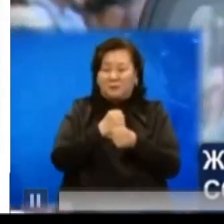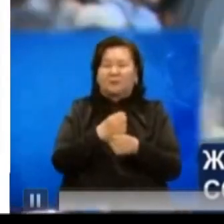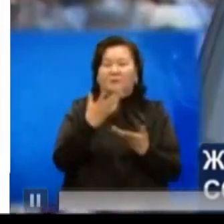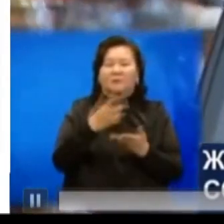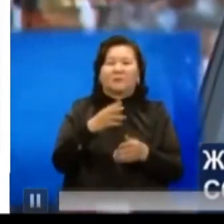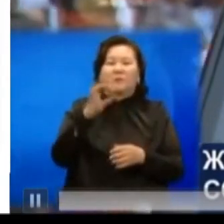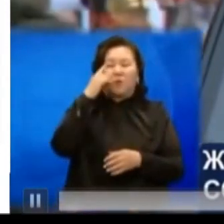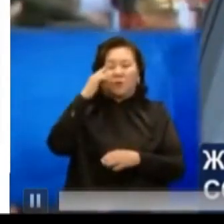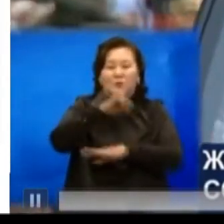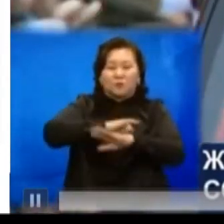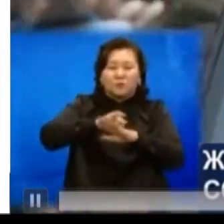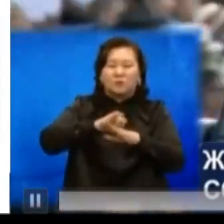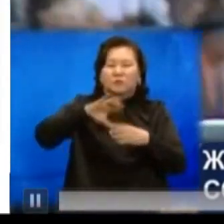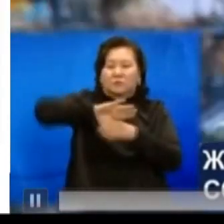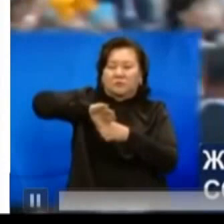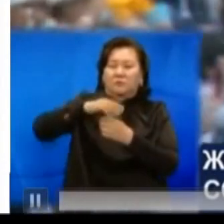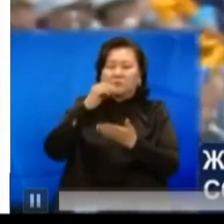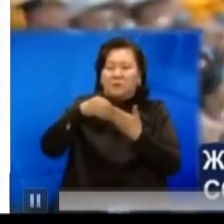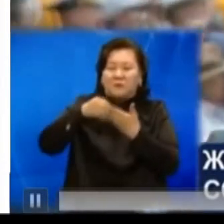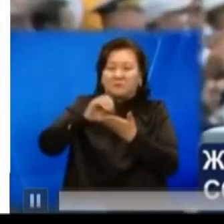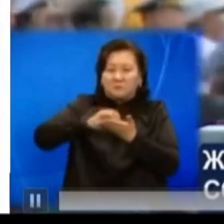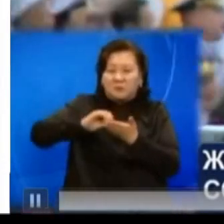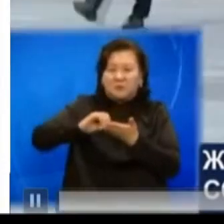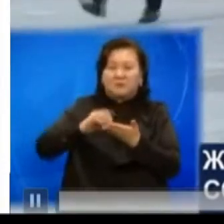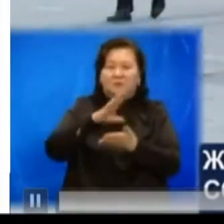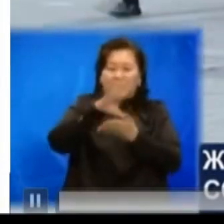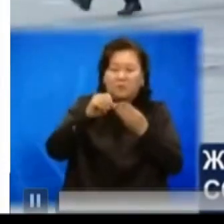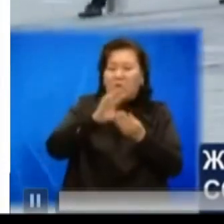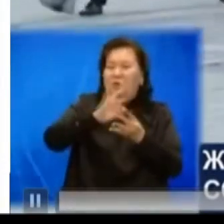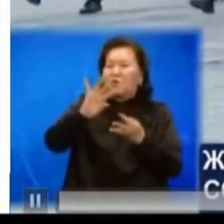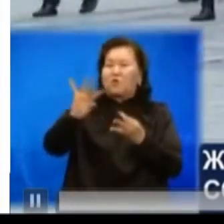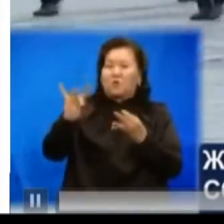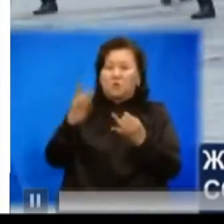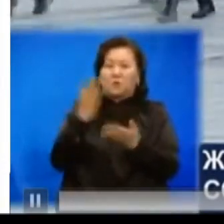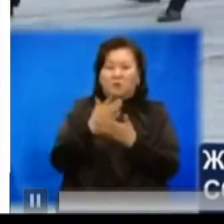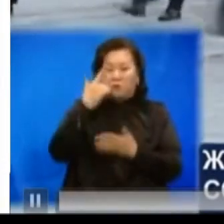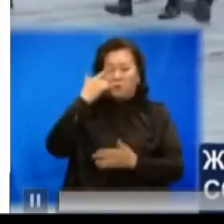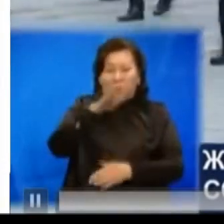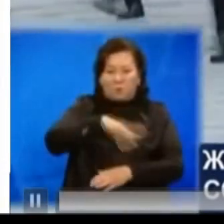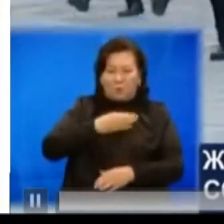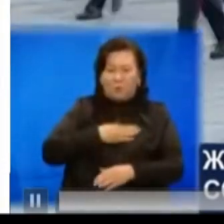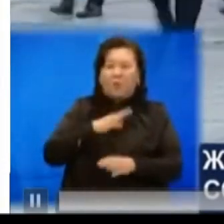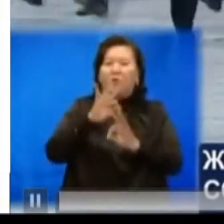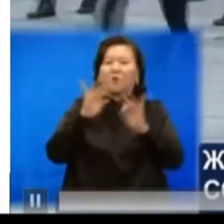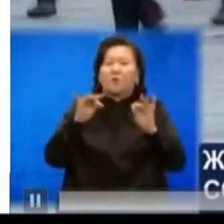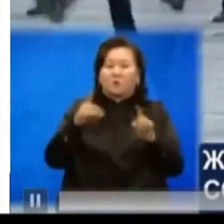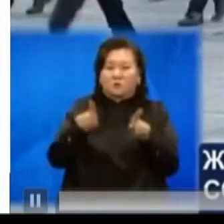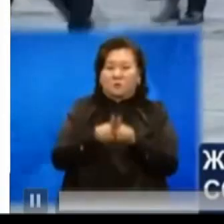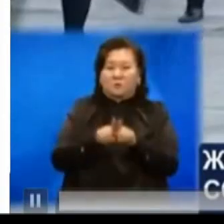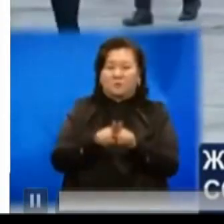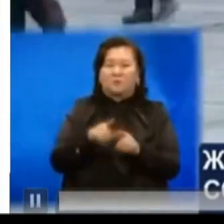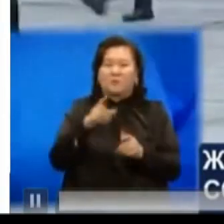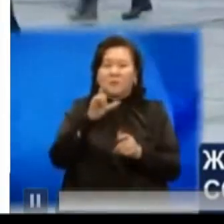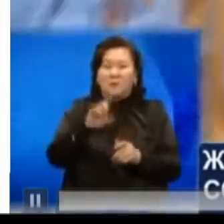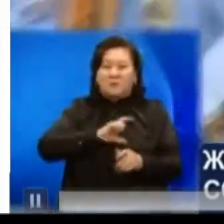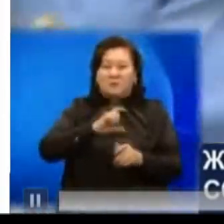Монгол улсын төрийн далбааг бүтээх баримтчгт олон улсын дор цөм өөр өөрийн далбаа бүй. Бидний Монгол болмоос өөрөө эзэрхэг эрх хэмжээ